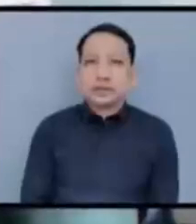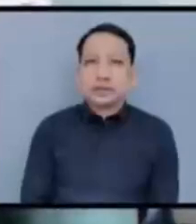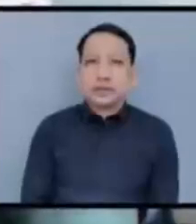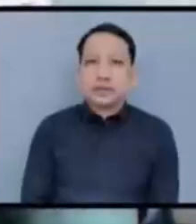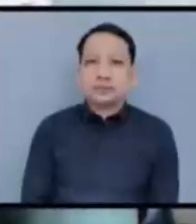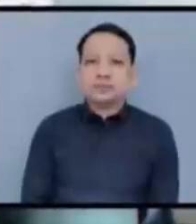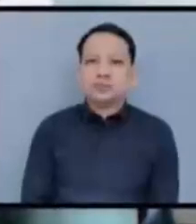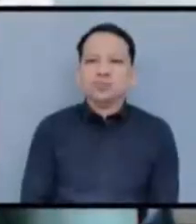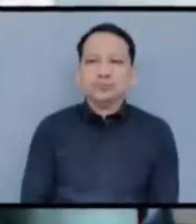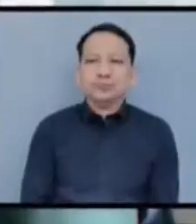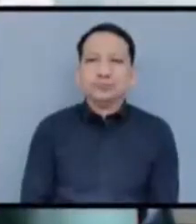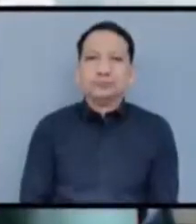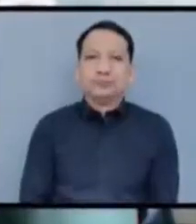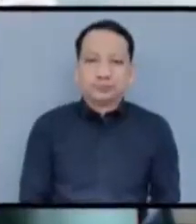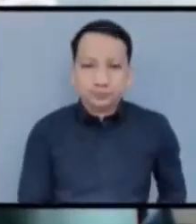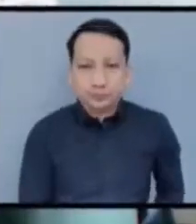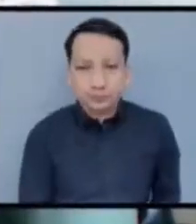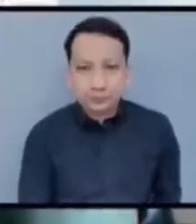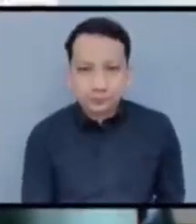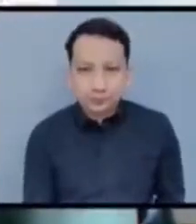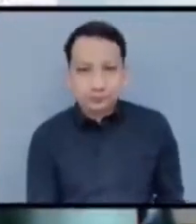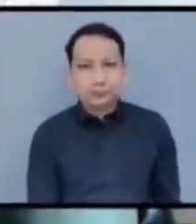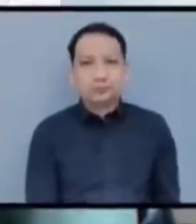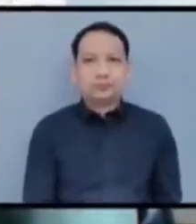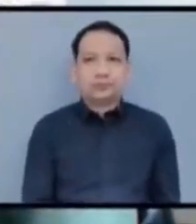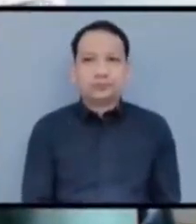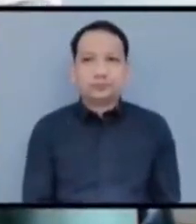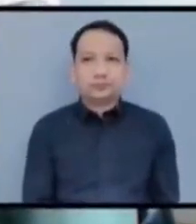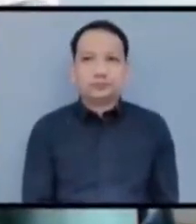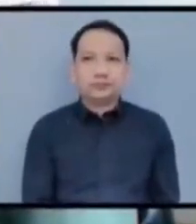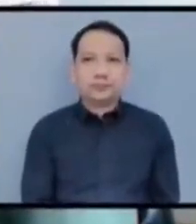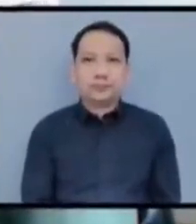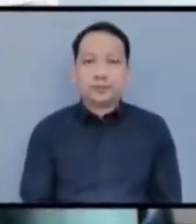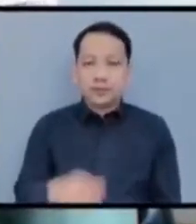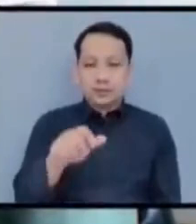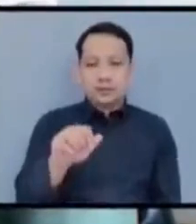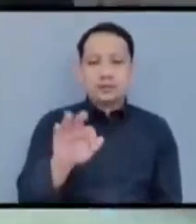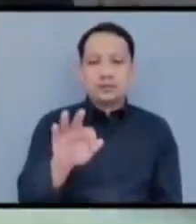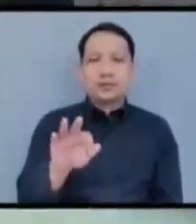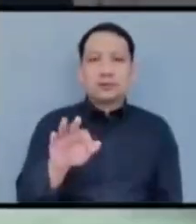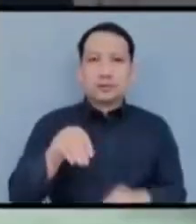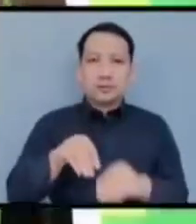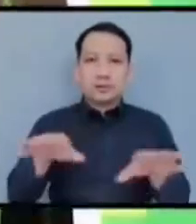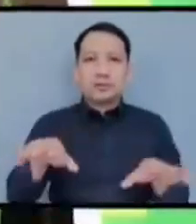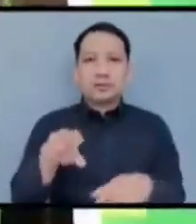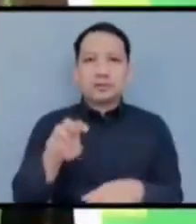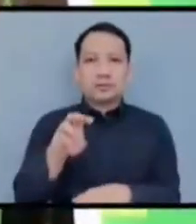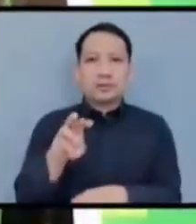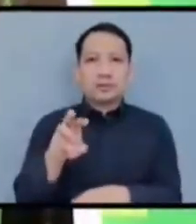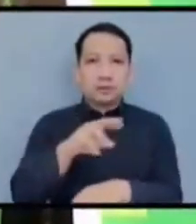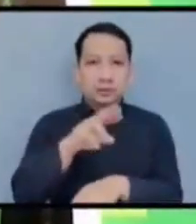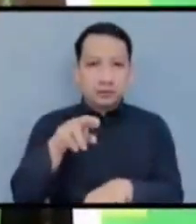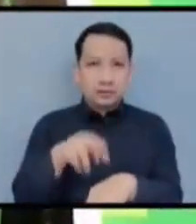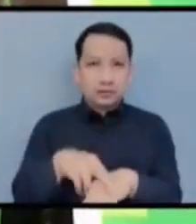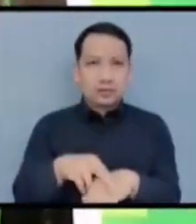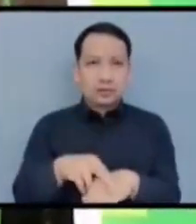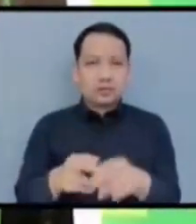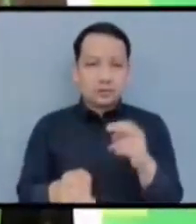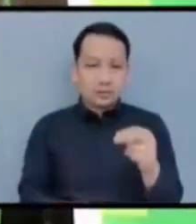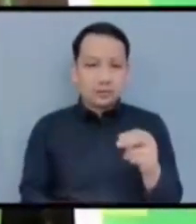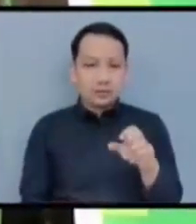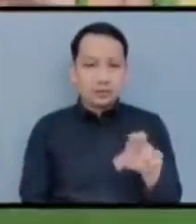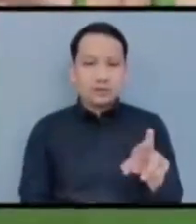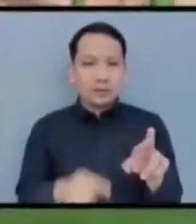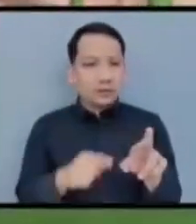pumalo na sa 16 na rehiyon sa bansa ang apektado ng African swine fever. Ayon sa Bureau of Animal Industry, Metro Manila na lamang po ang wala